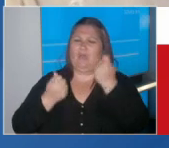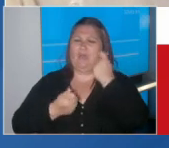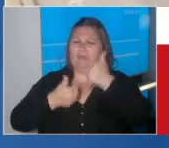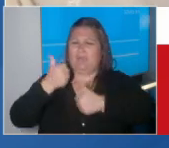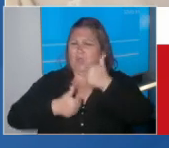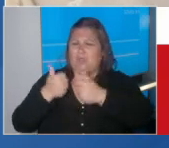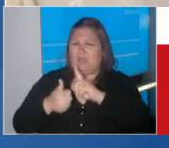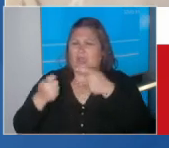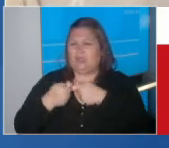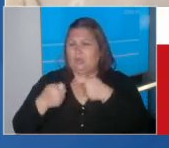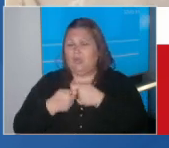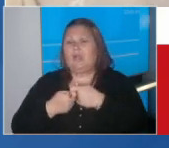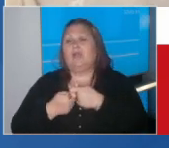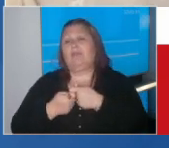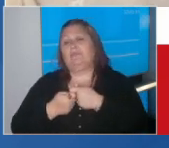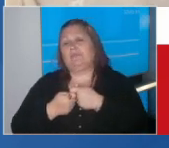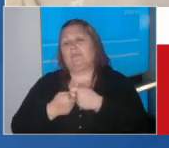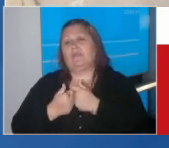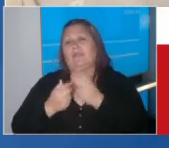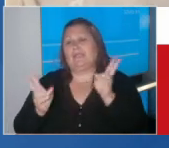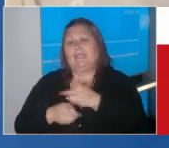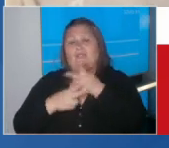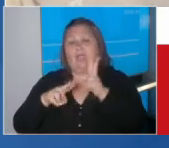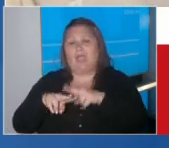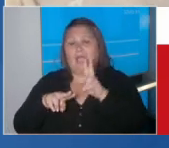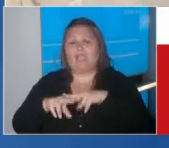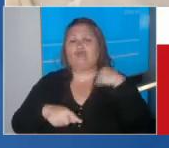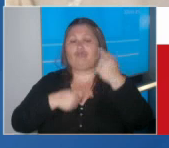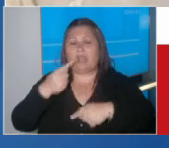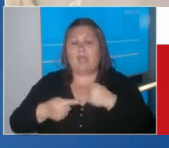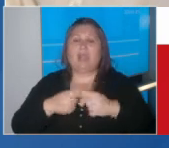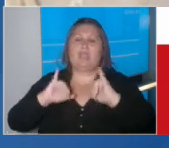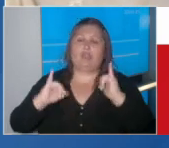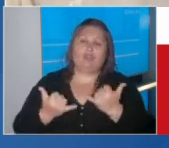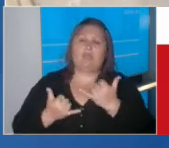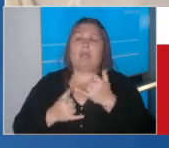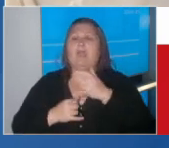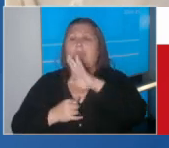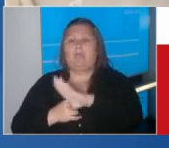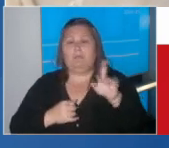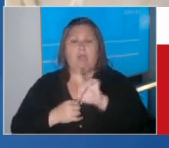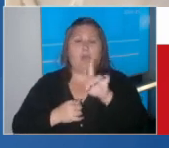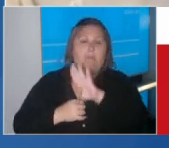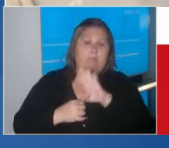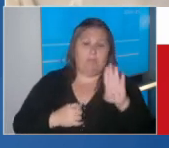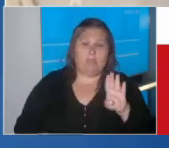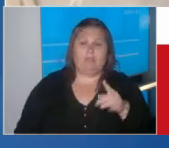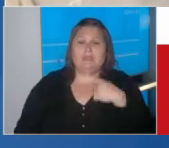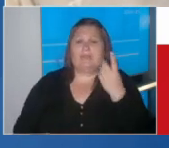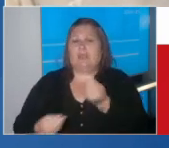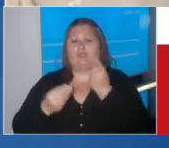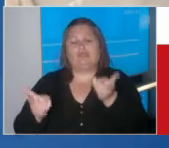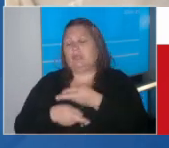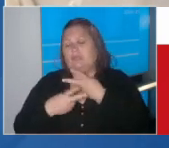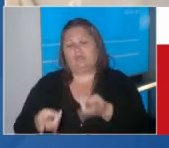משרד התחבורה מהטיק טוק. אז אי אפשר אחרי שנה לצעוק עוד פעם. זה סיסמאות, זה סיסמאות. כן, זה לא משהו שאפילו